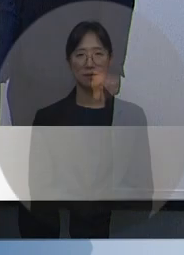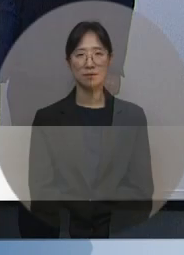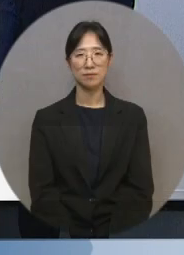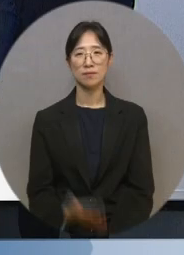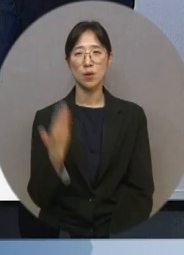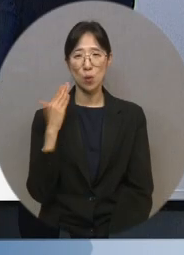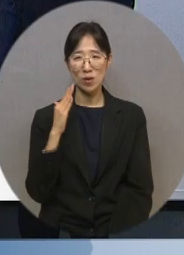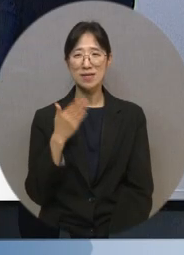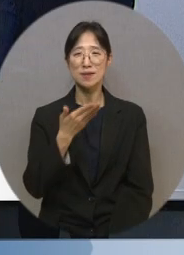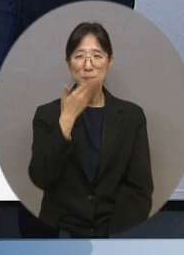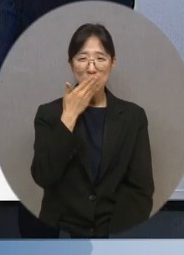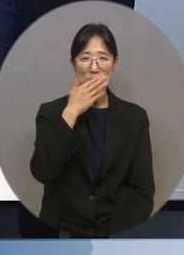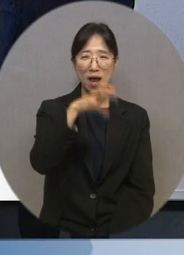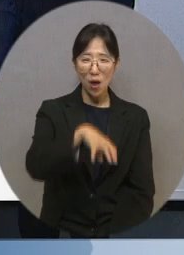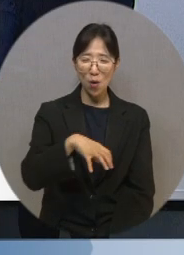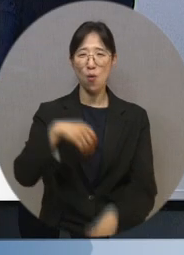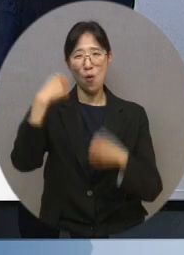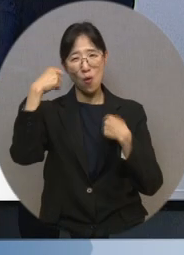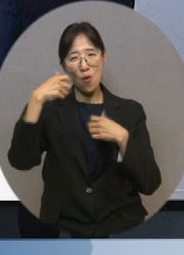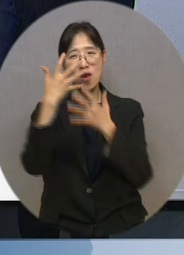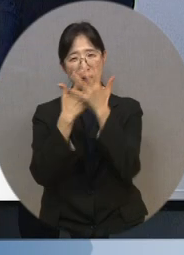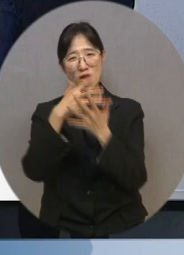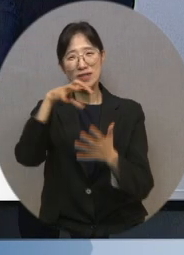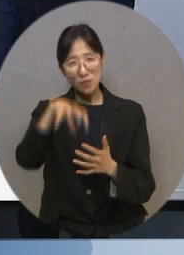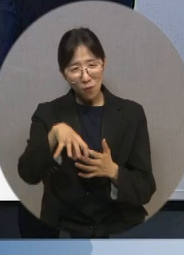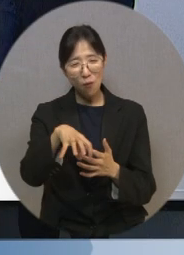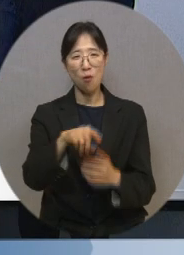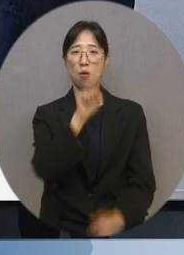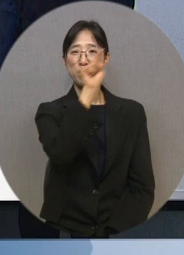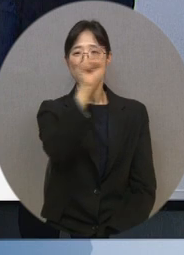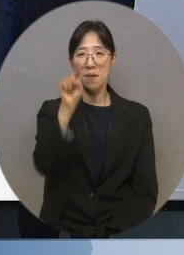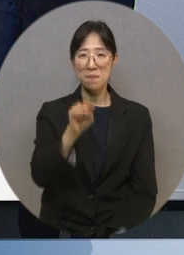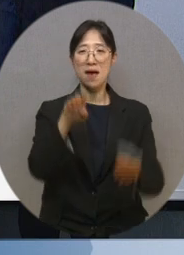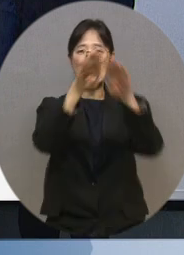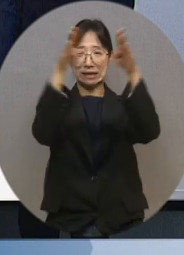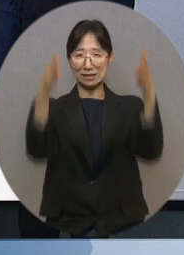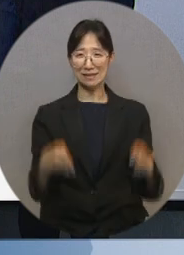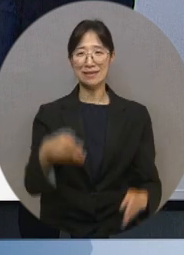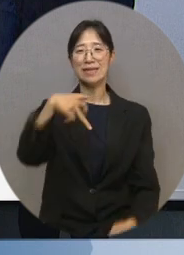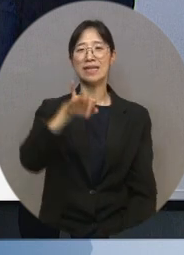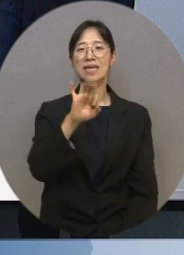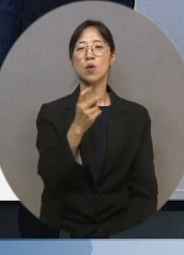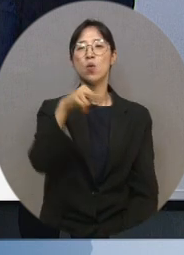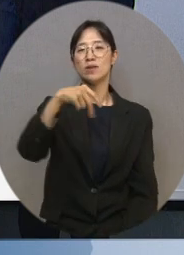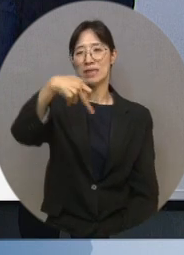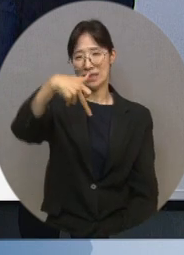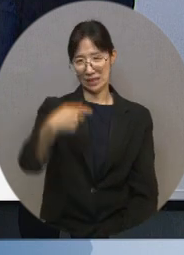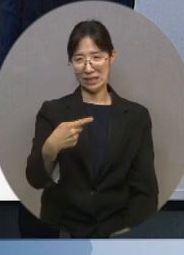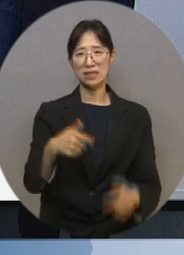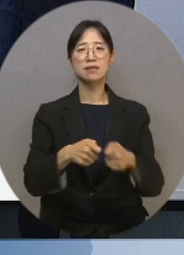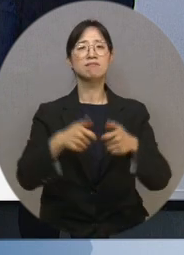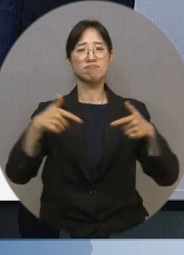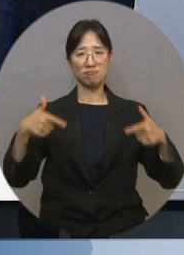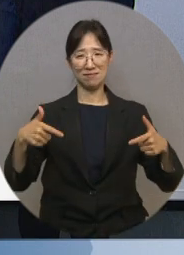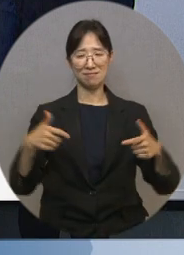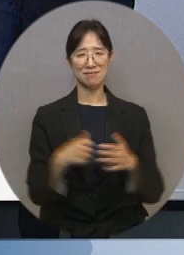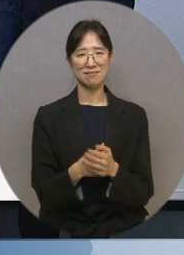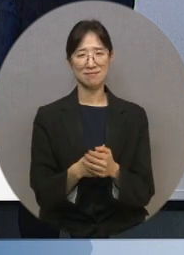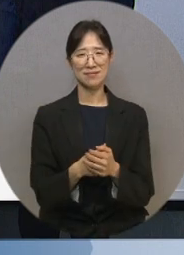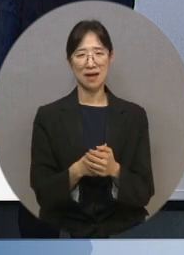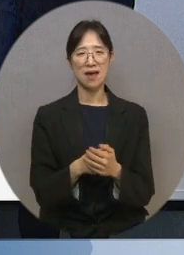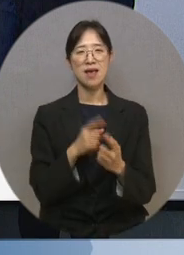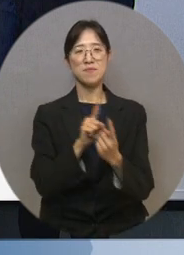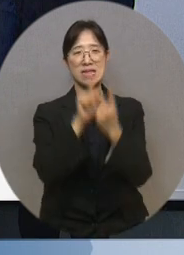요즘 식당이나 극장 등의 모니터를 직접 눌러 주문하는 무인 단말기, 키오스크가 부쩍 많아졌습니다. 비대면